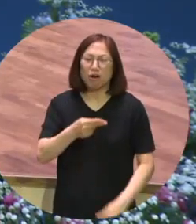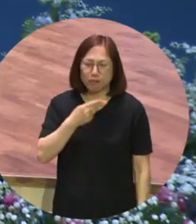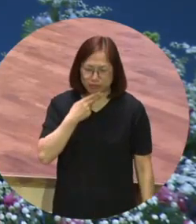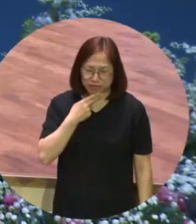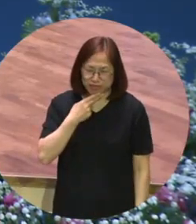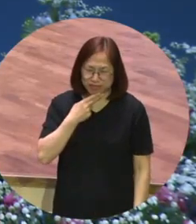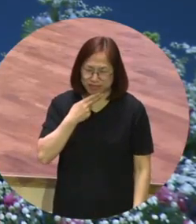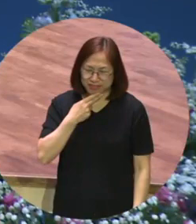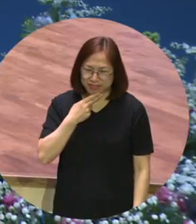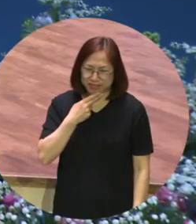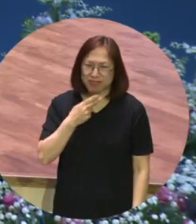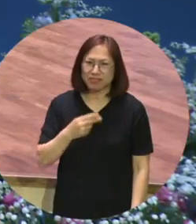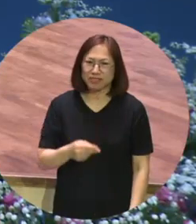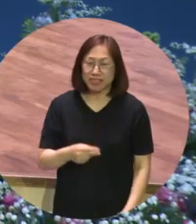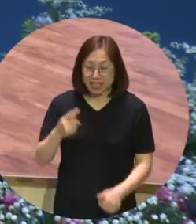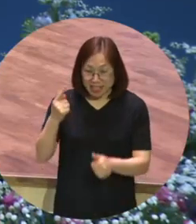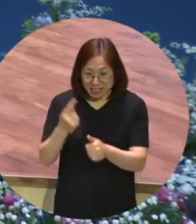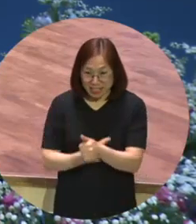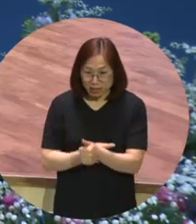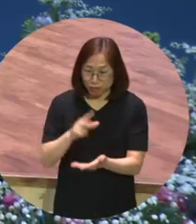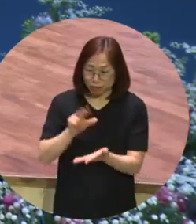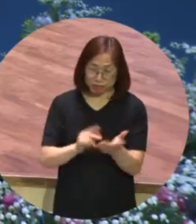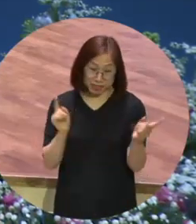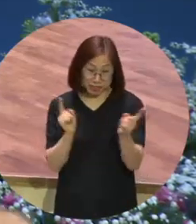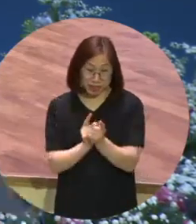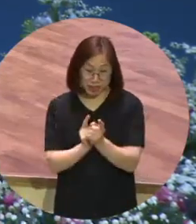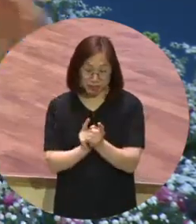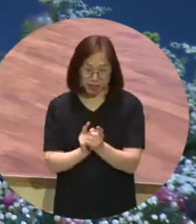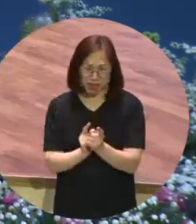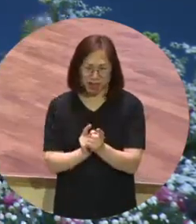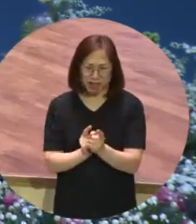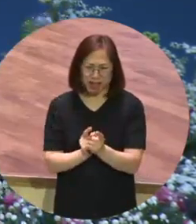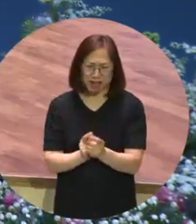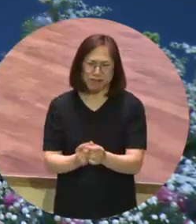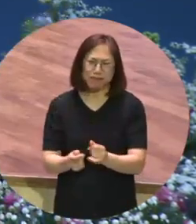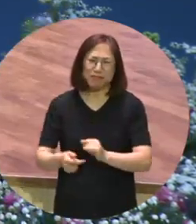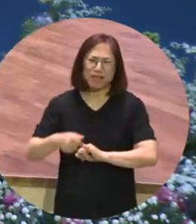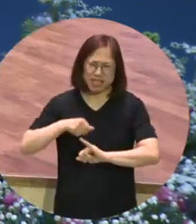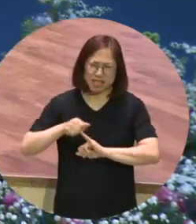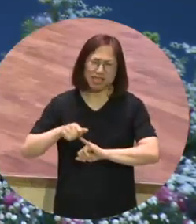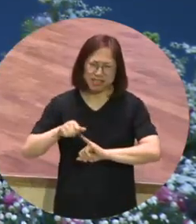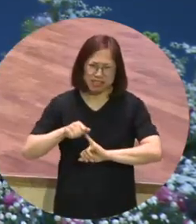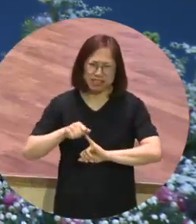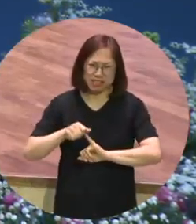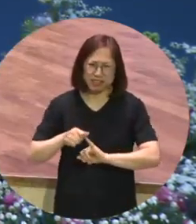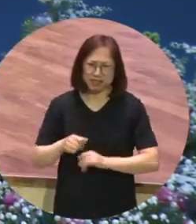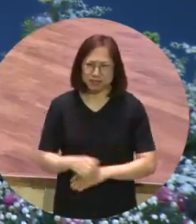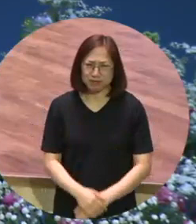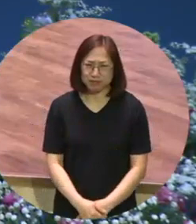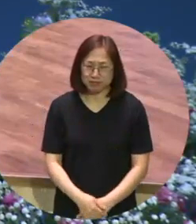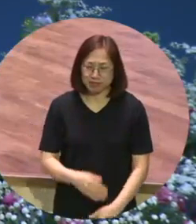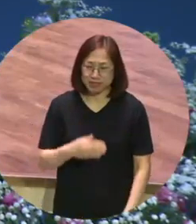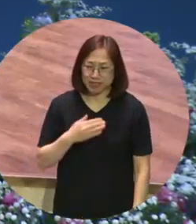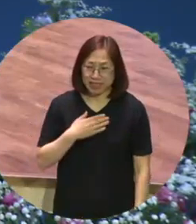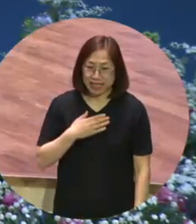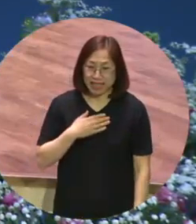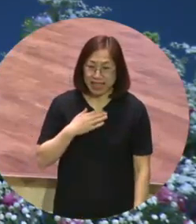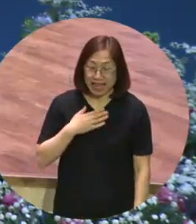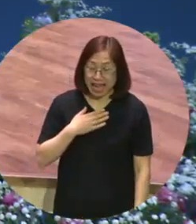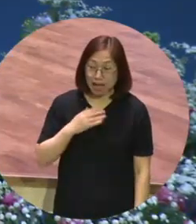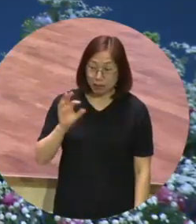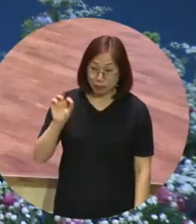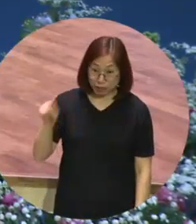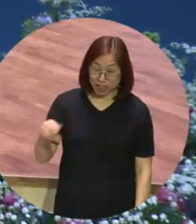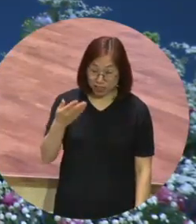그러니까 금방 파기되거든요. 금방 진단이 되잖아요. I'm okay, you okay, everybody's okay 돼야